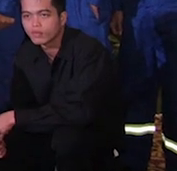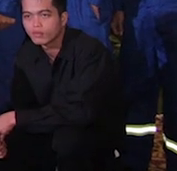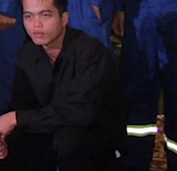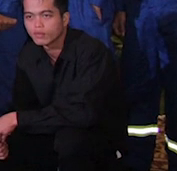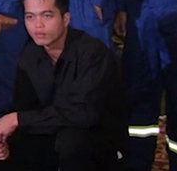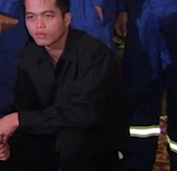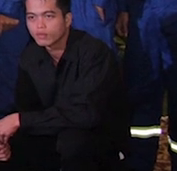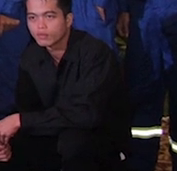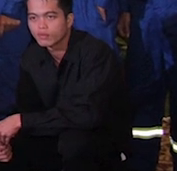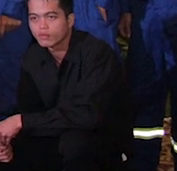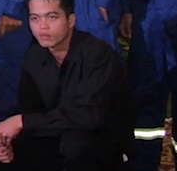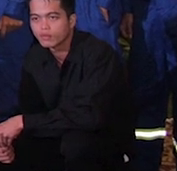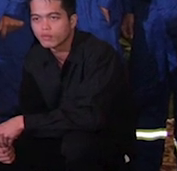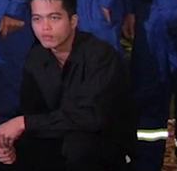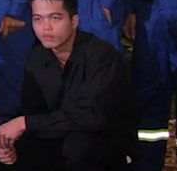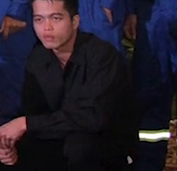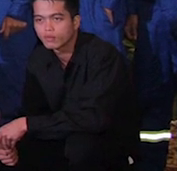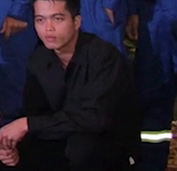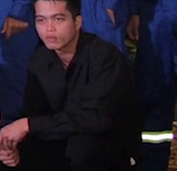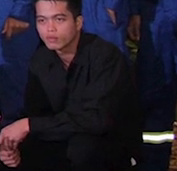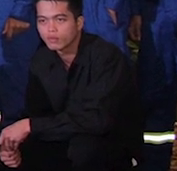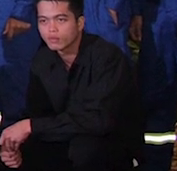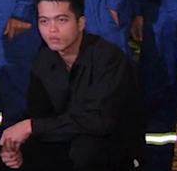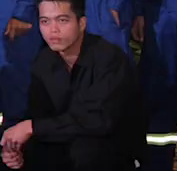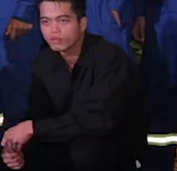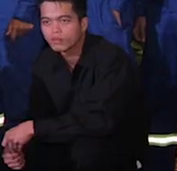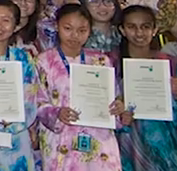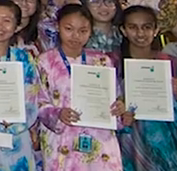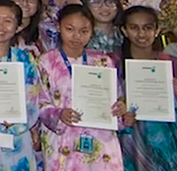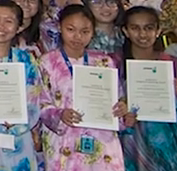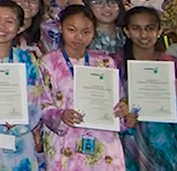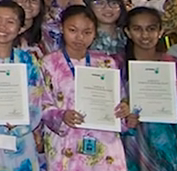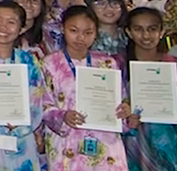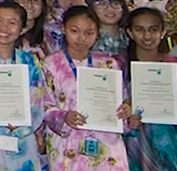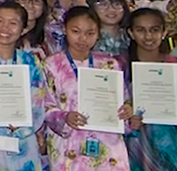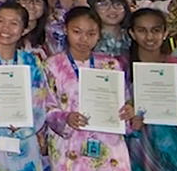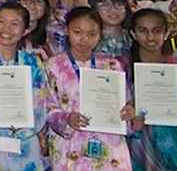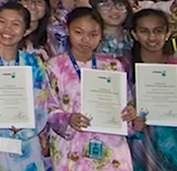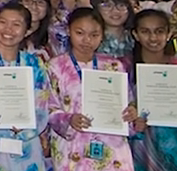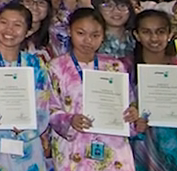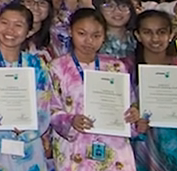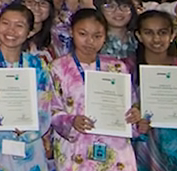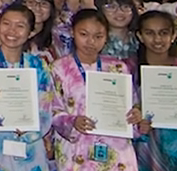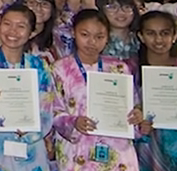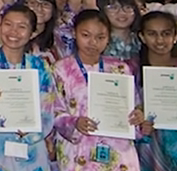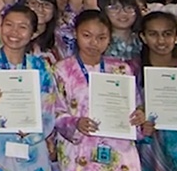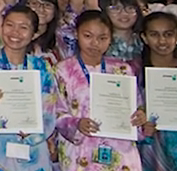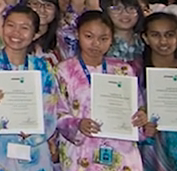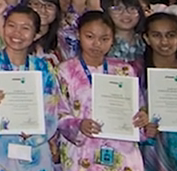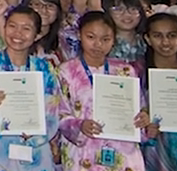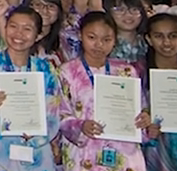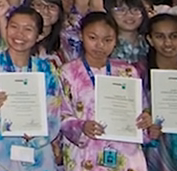Kedua-dua segmen yang saya sebut tadi amat mempengaruhi mutu pendidikan di negeri Sabah dan Sarawak.